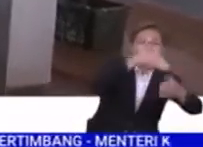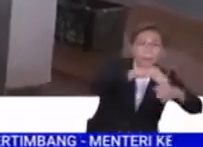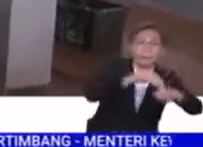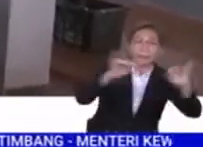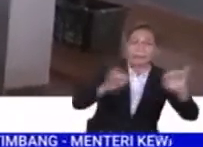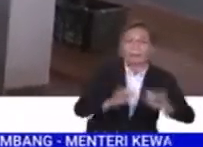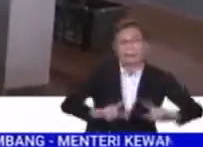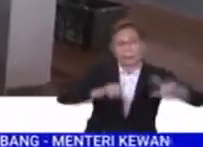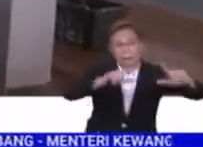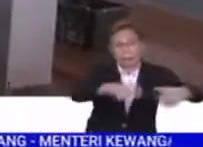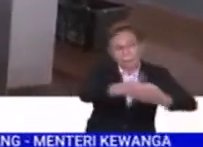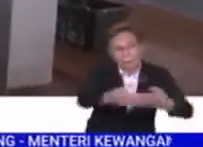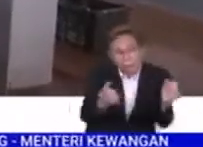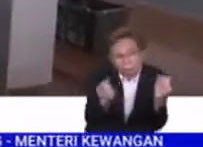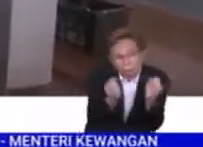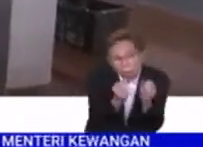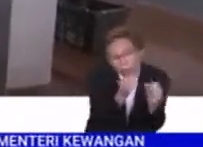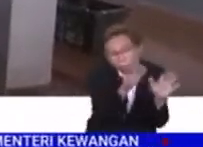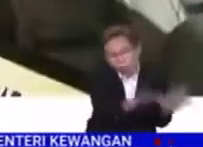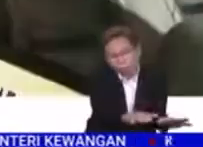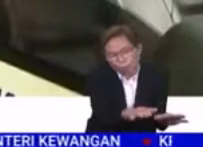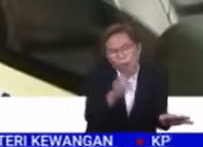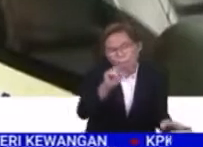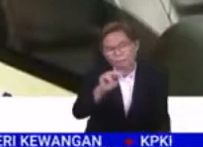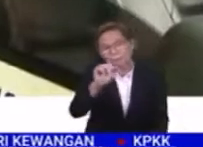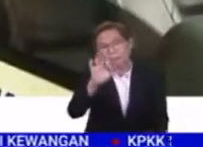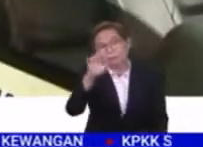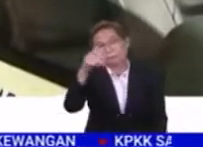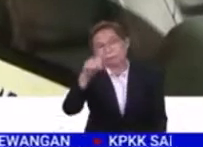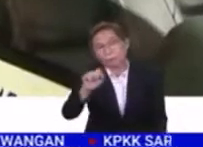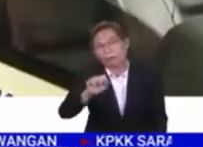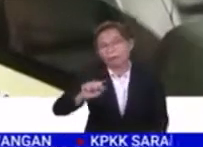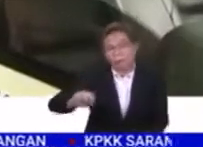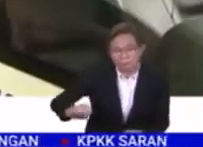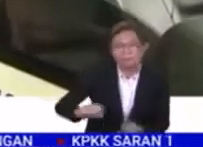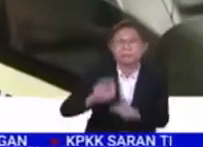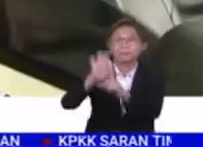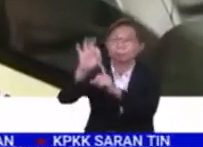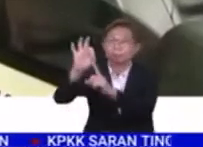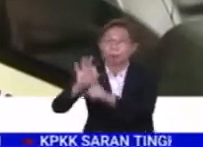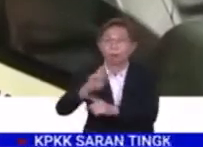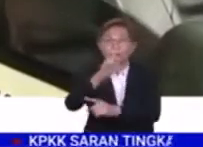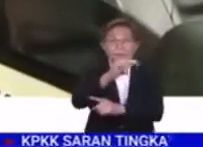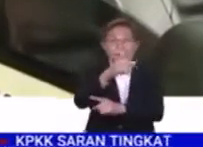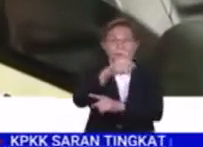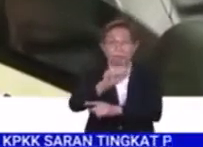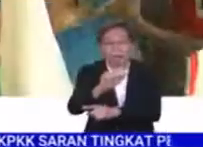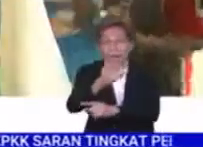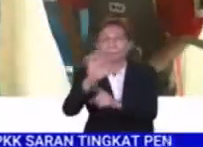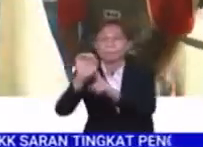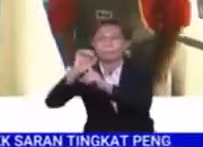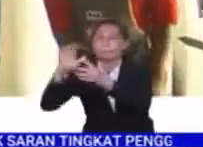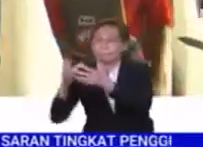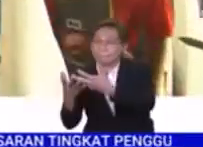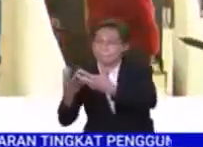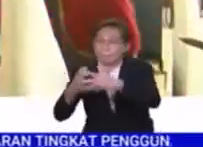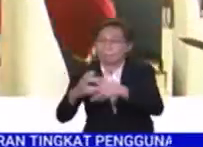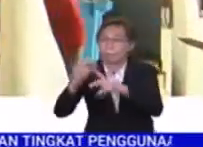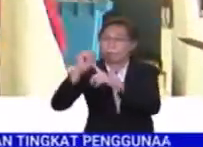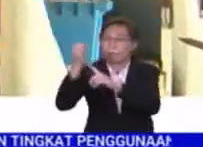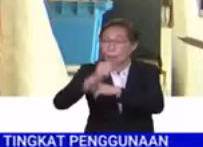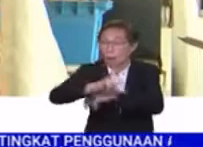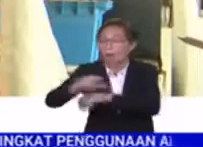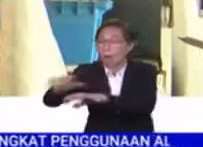dan ditempatkan di bilik sejuk beku nafas di sungai bakap Pulau Pinang nafas dan gabungan pertubuhan ang Negeri berperanan